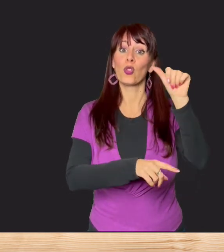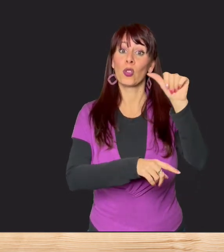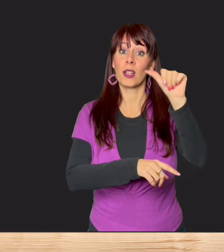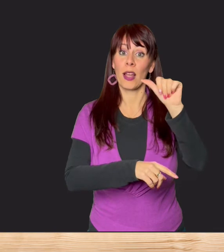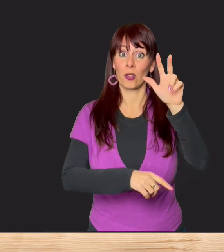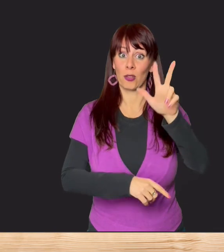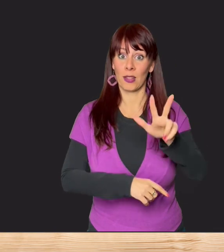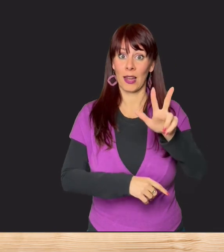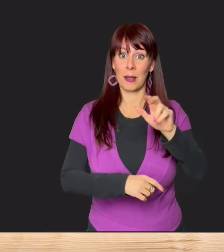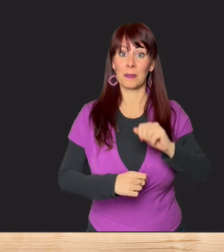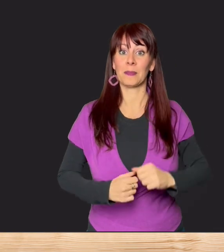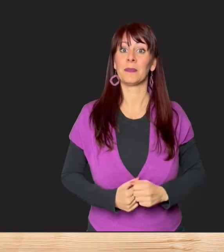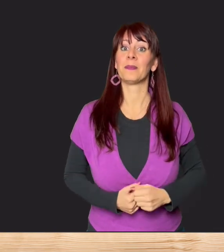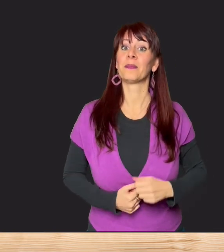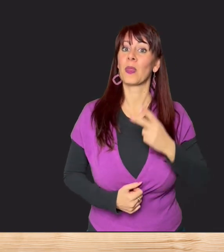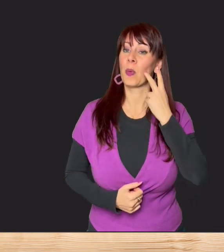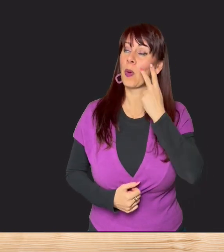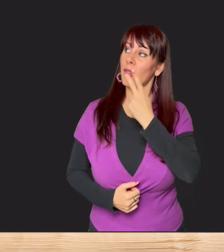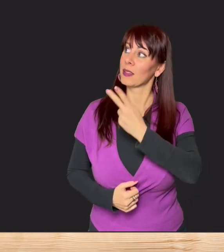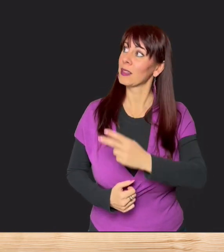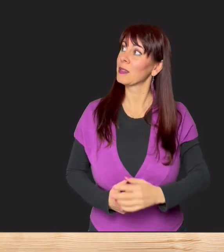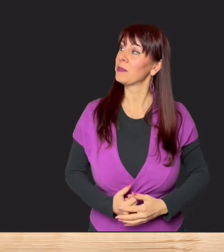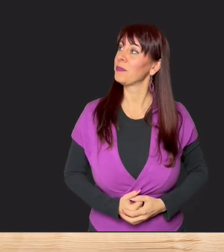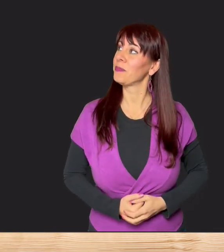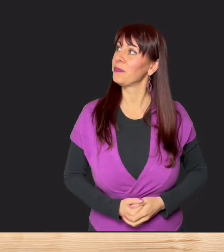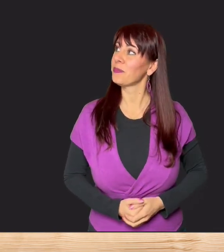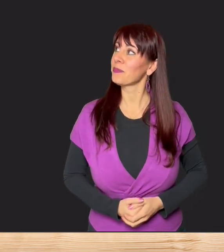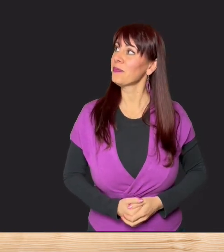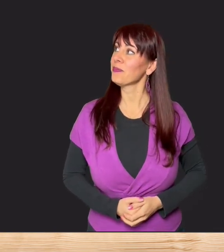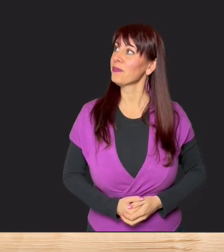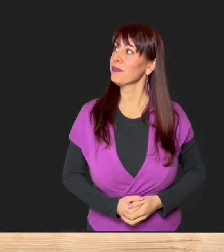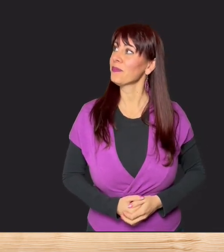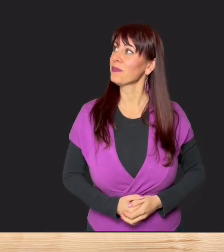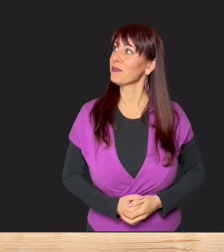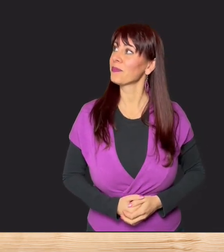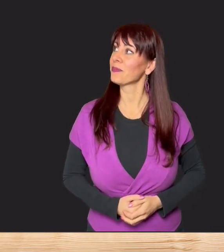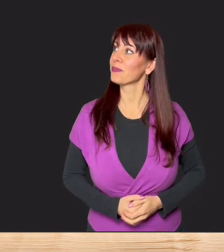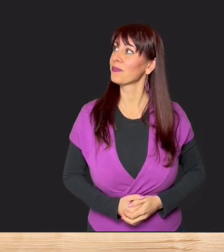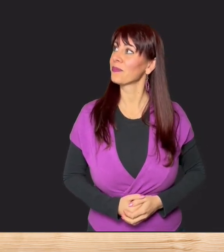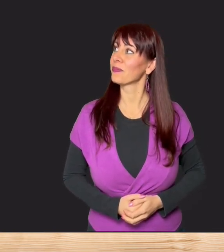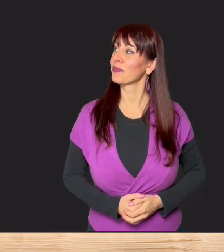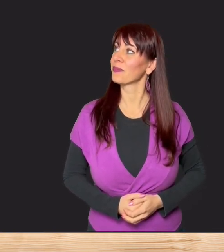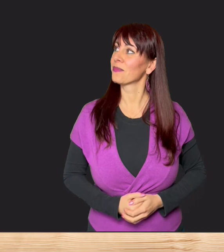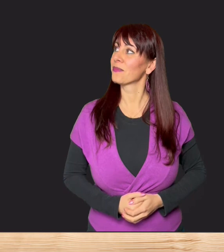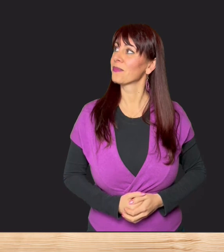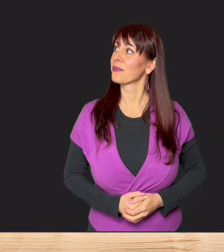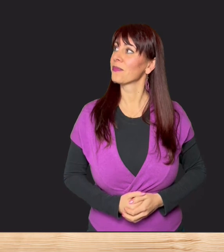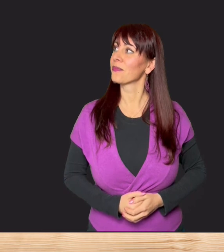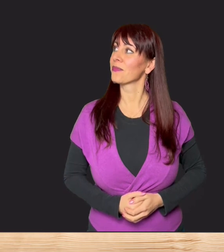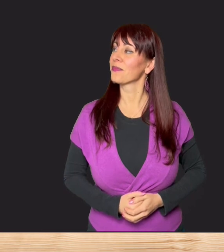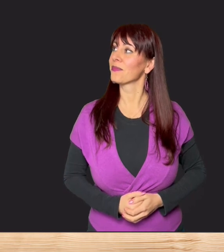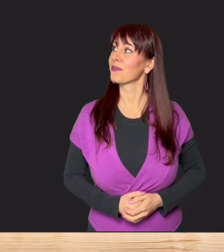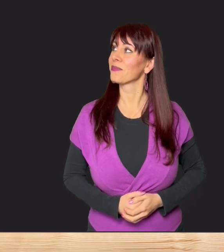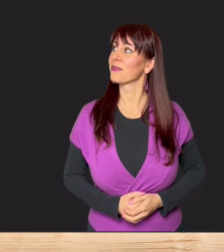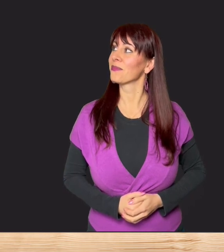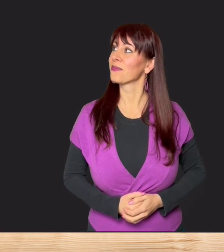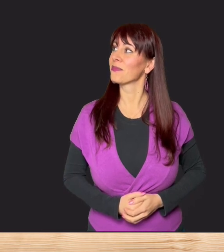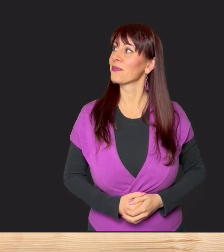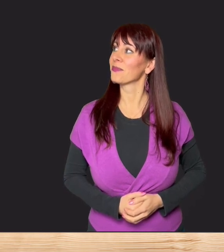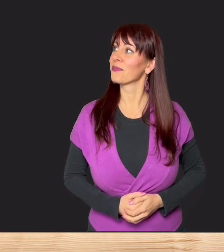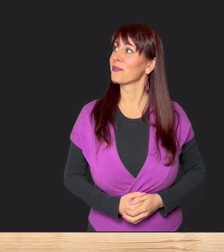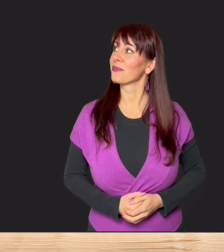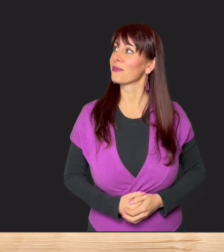all 86 fa 89 e se aggiungo più 3 al 6 fa 9